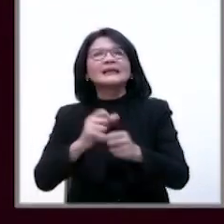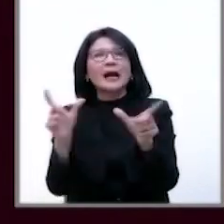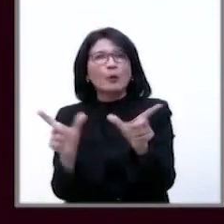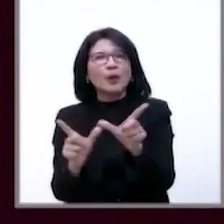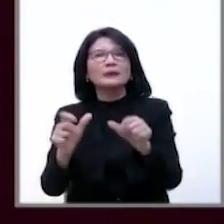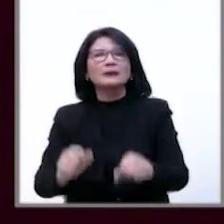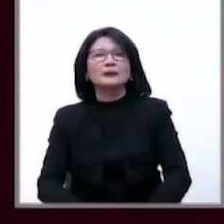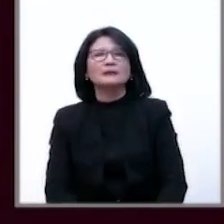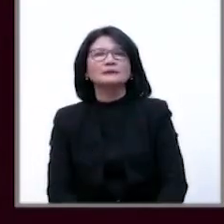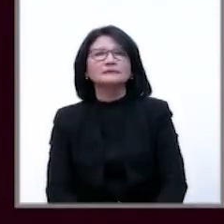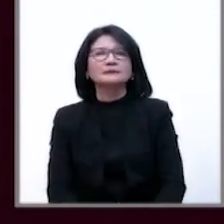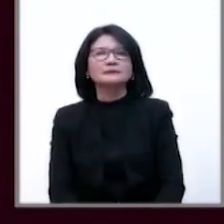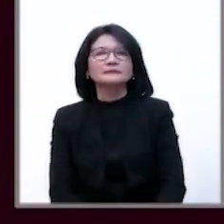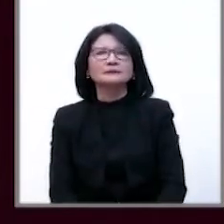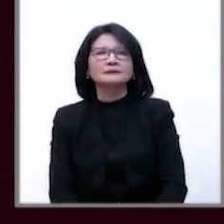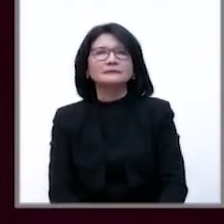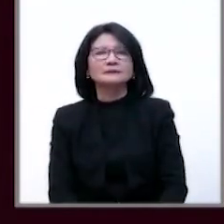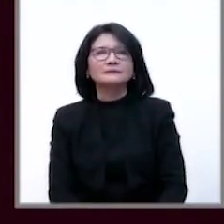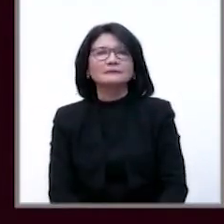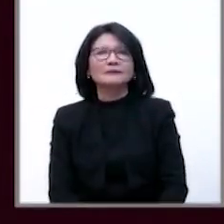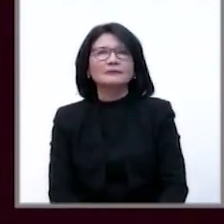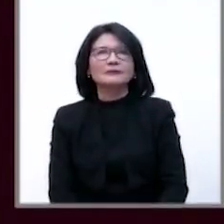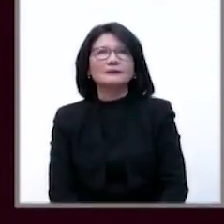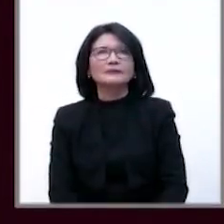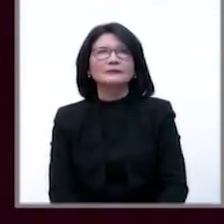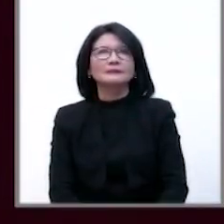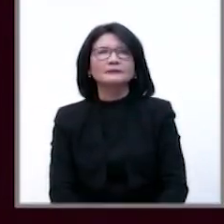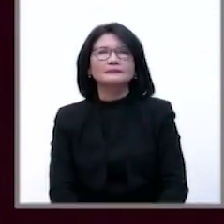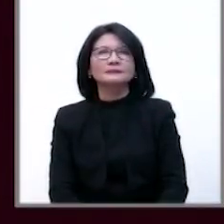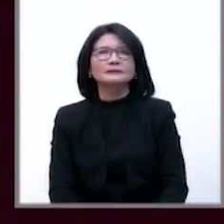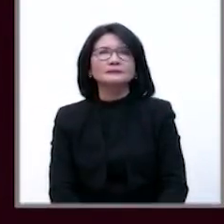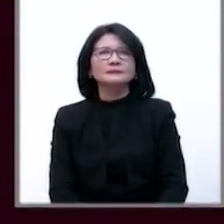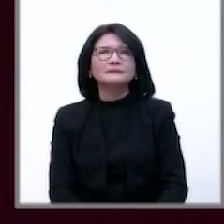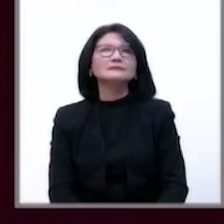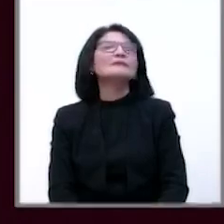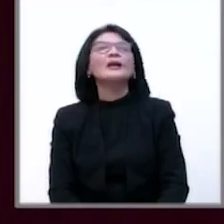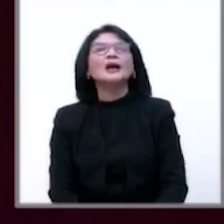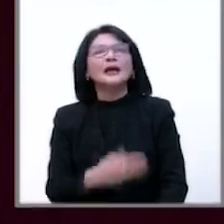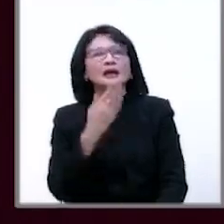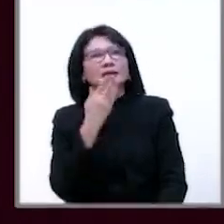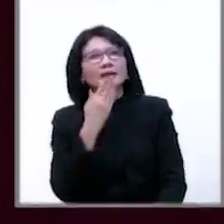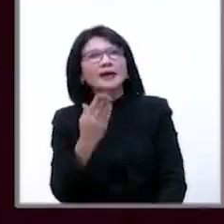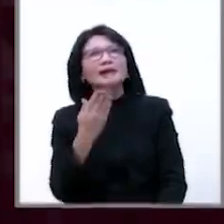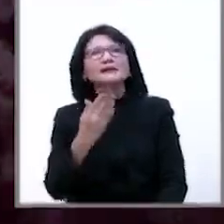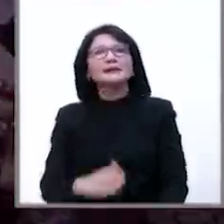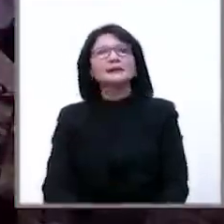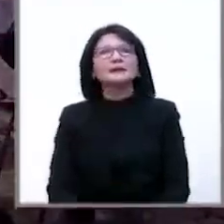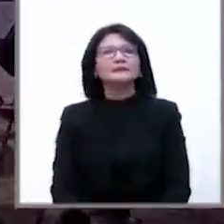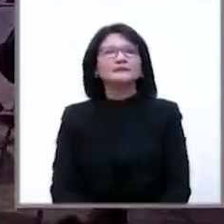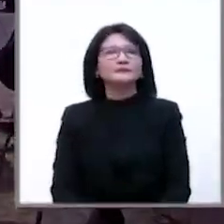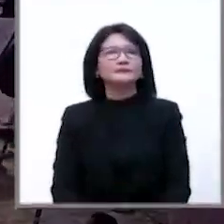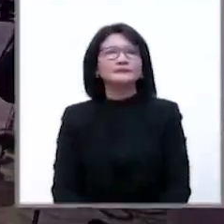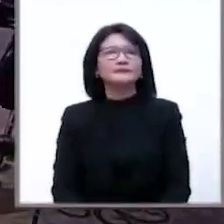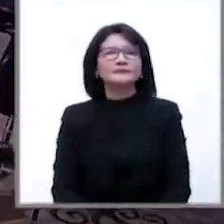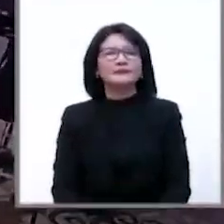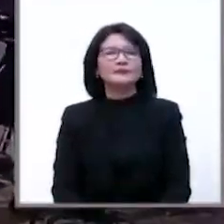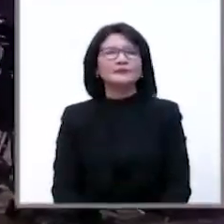Terima kasih Terima kasih Bapak Gira neraka bumiaka